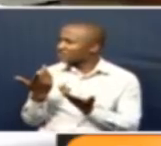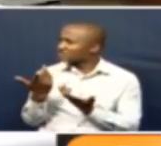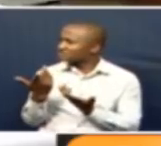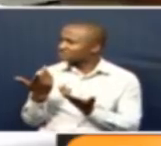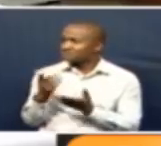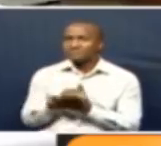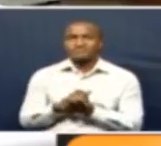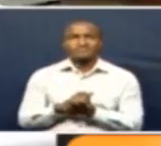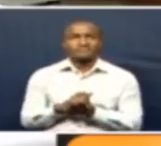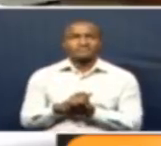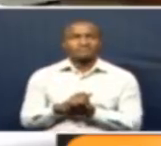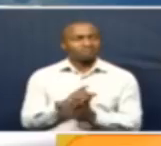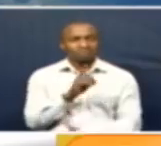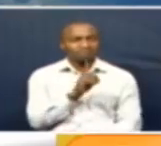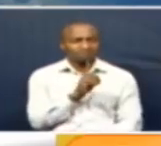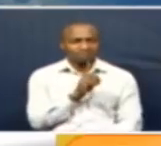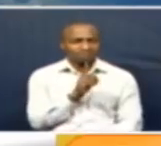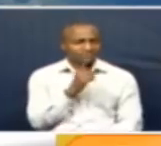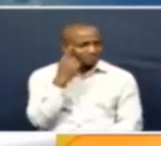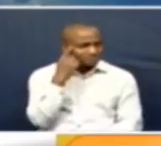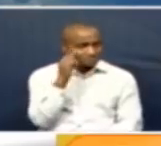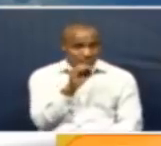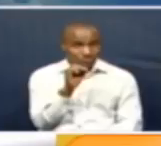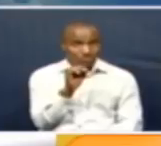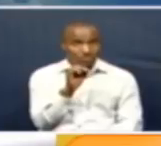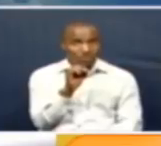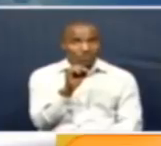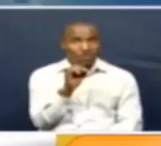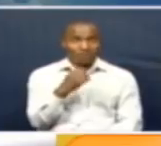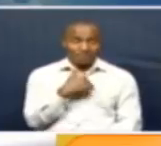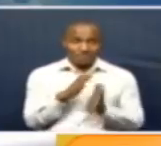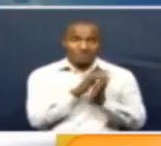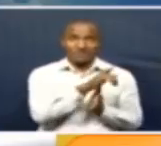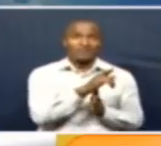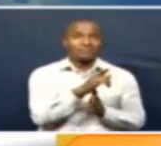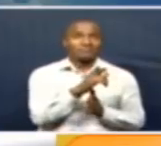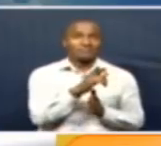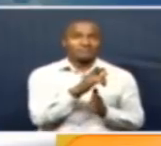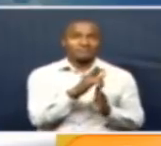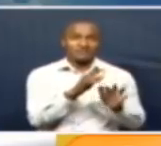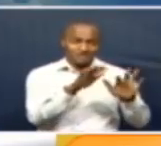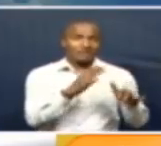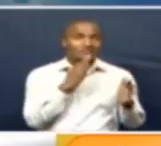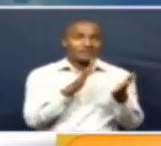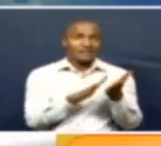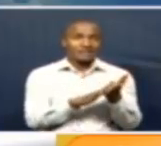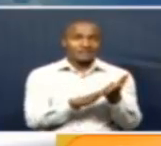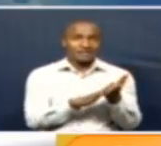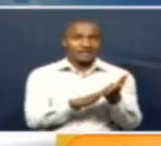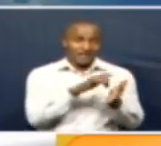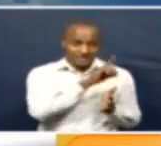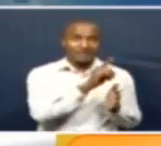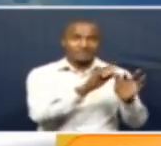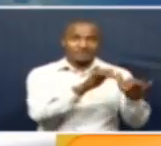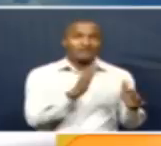haya? Si kuweza kufikiria ile kitu tulifikiria tukiwa na yeye. Tuliandika barua kwa Kiruki lakini yeye ndiye aliandika